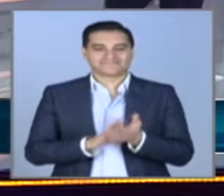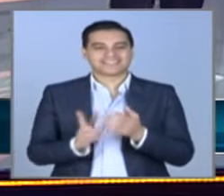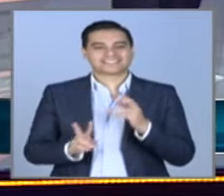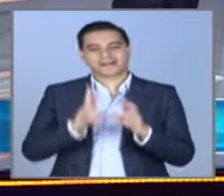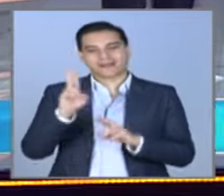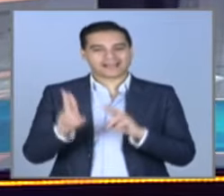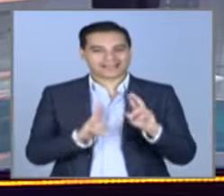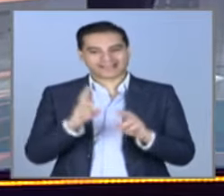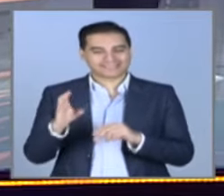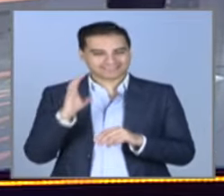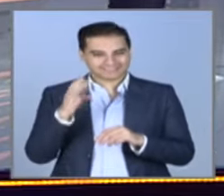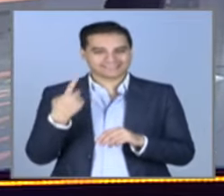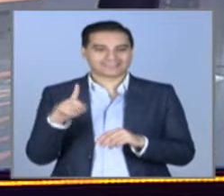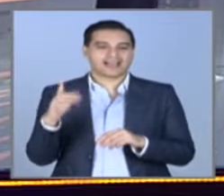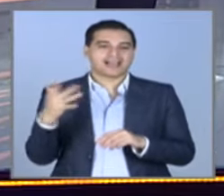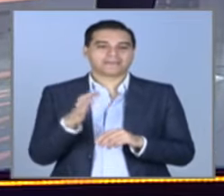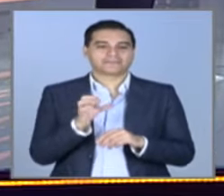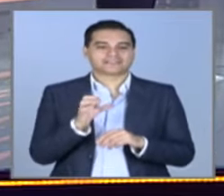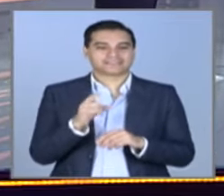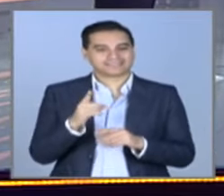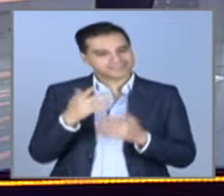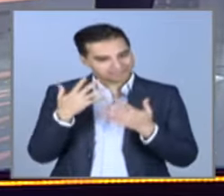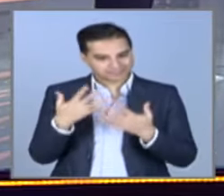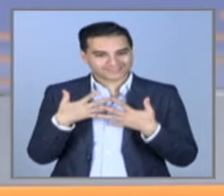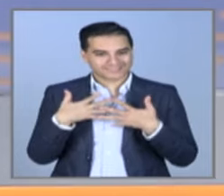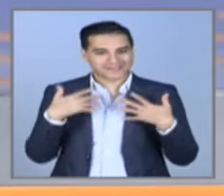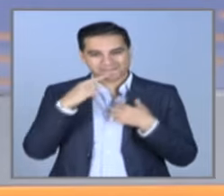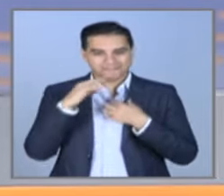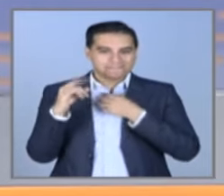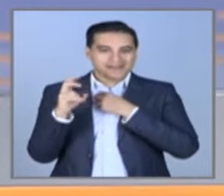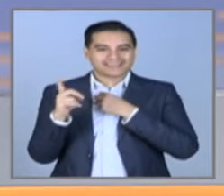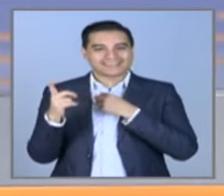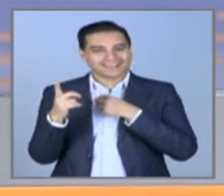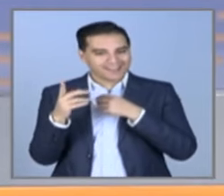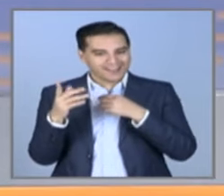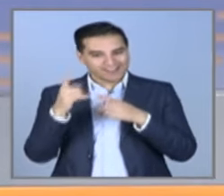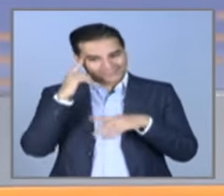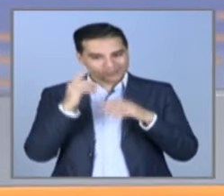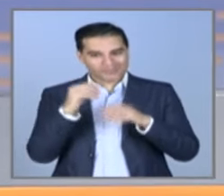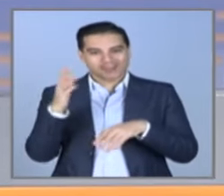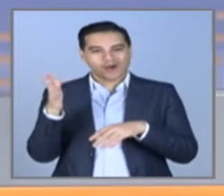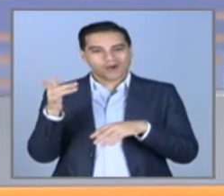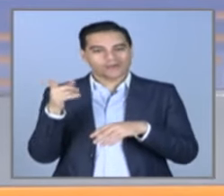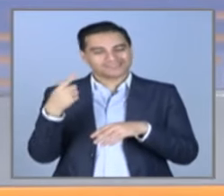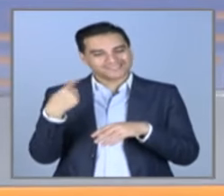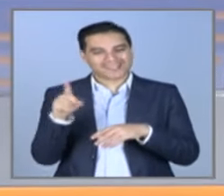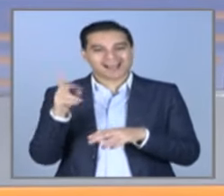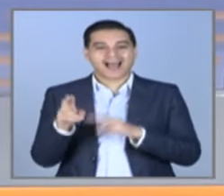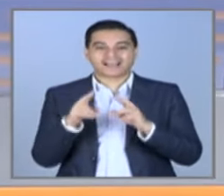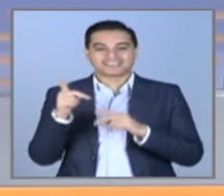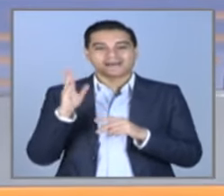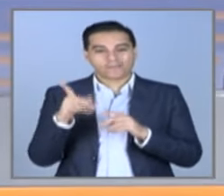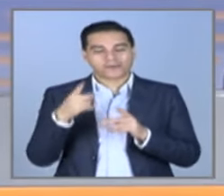7 إجابات صح من 9. يا سعادتك يا منة، متوترة جدا النهاردة. طبعا كان في أسئلة